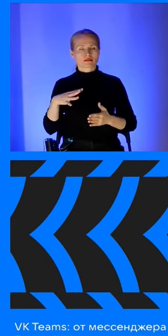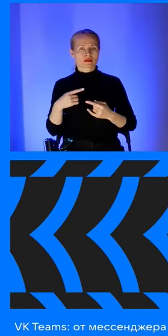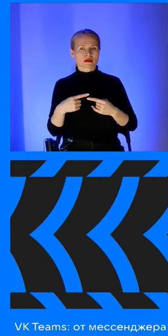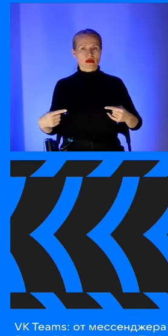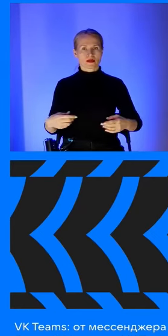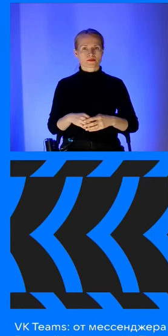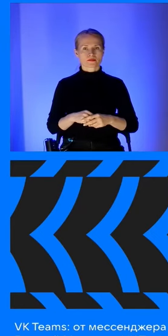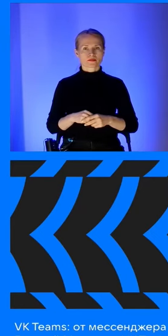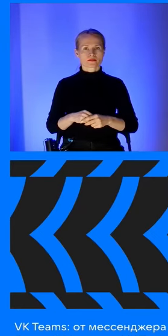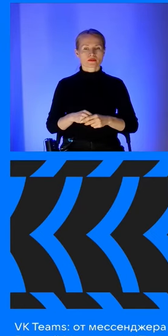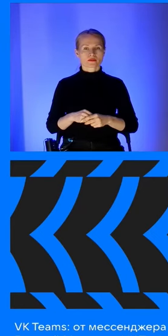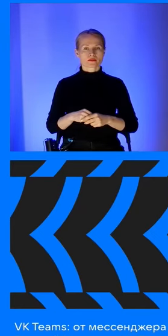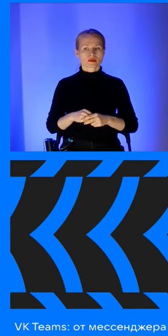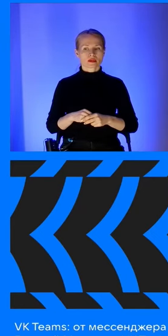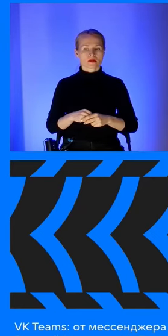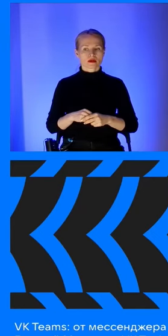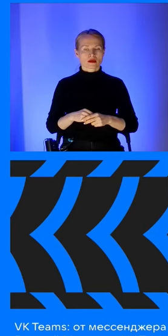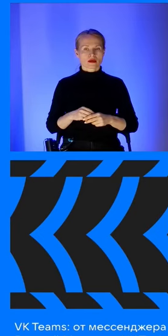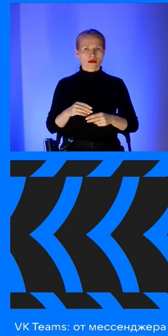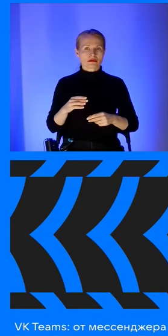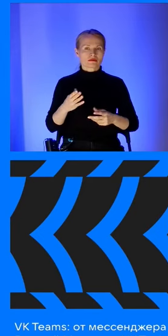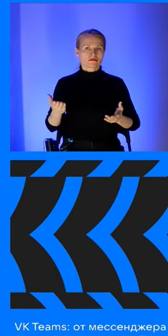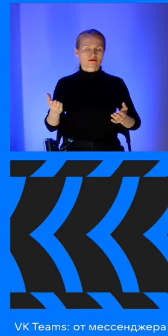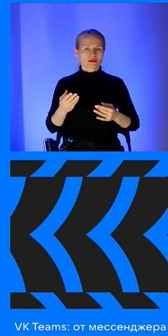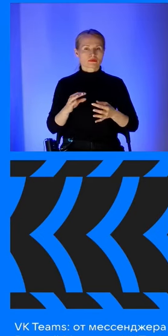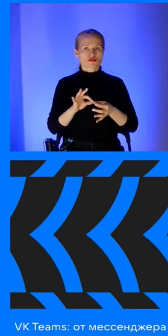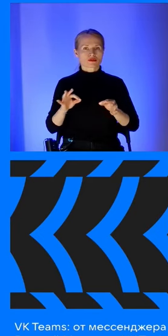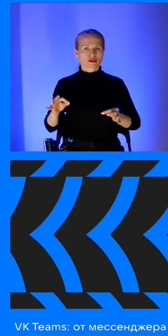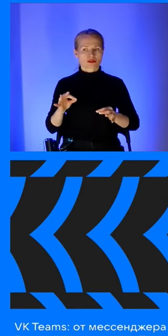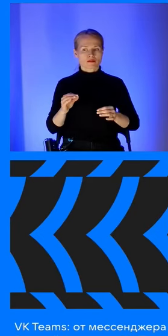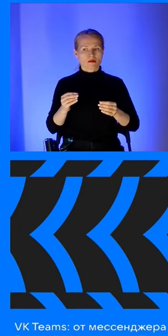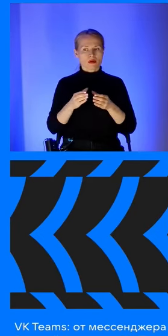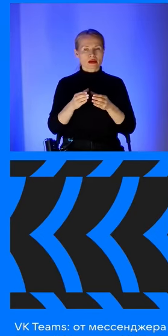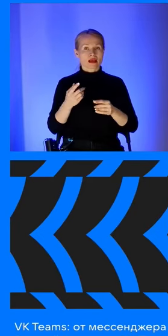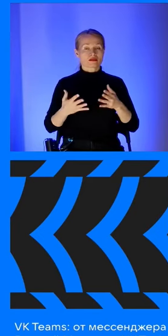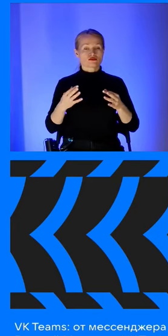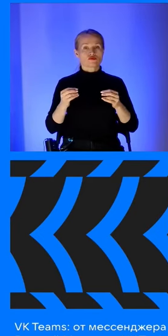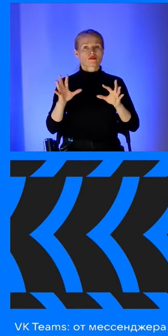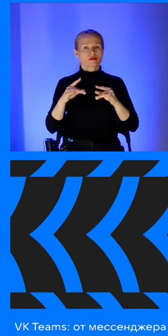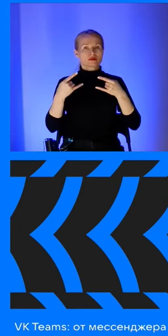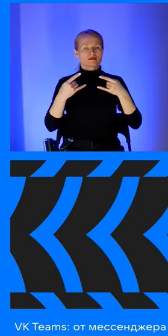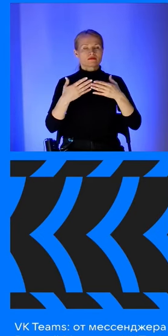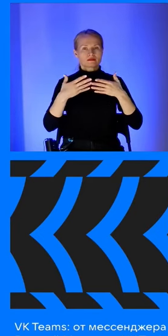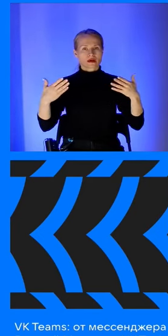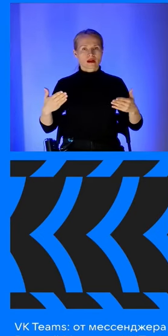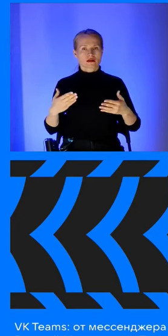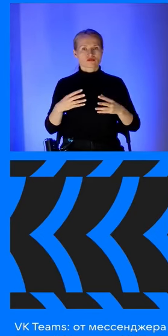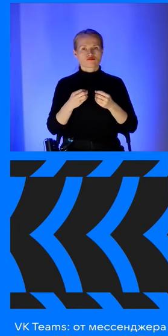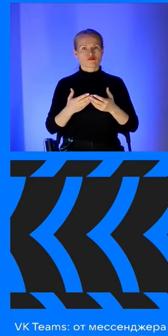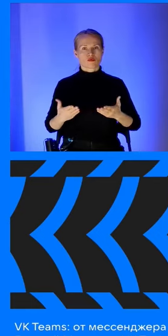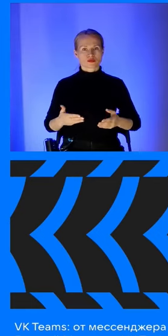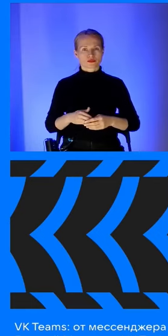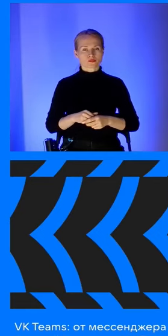подобное. Довольно такой действительно сложный комбайн. А еще поверх этого у нас целый суперап есть, где еще больше всего.